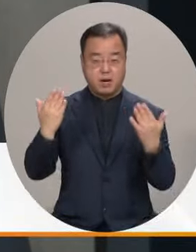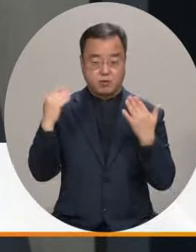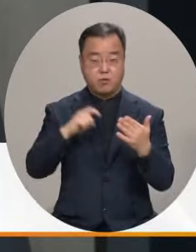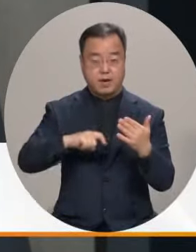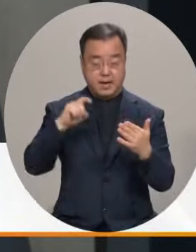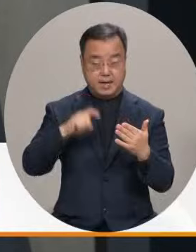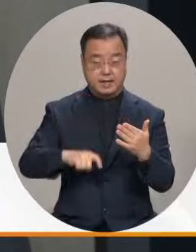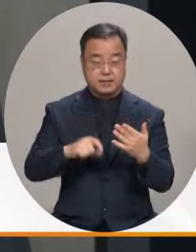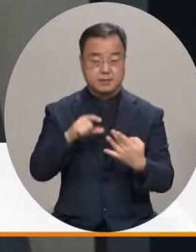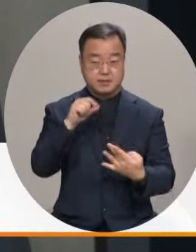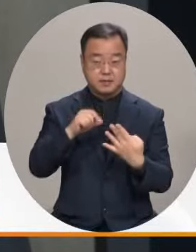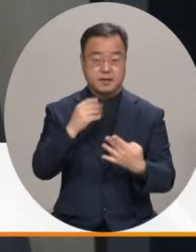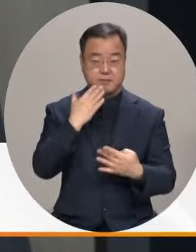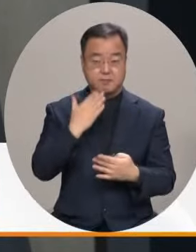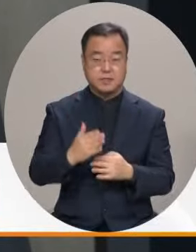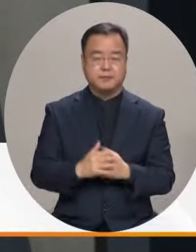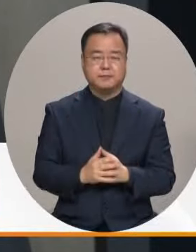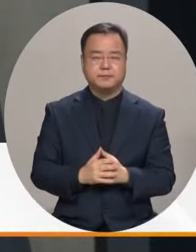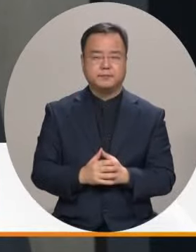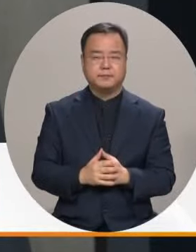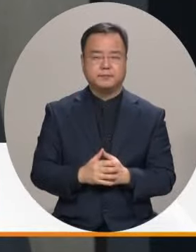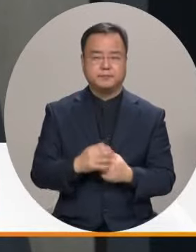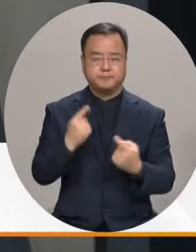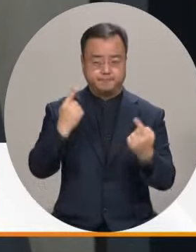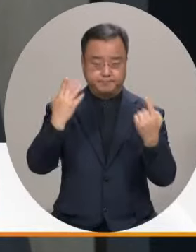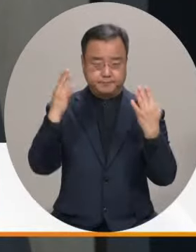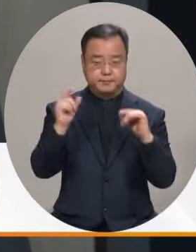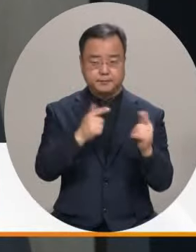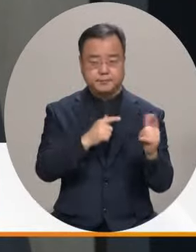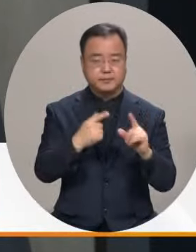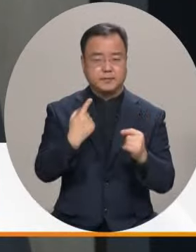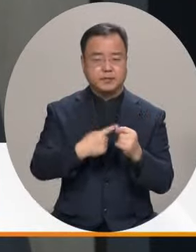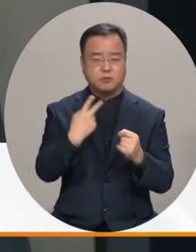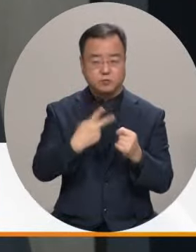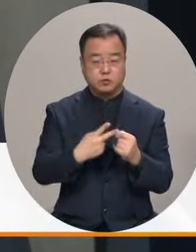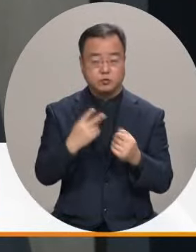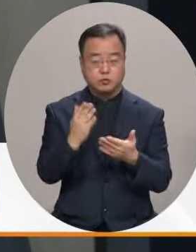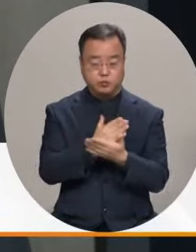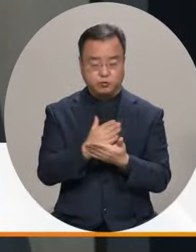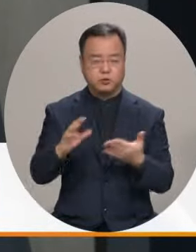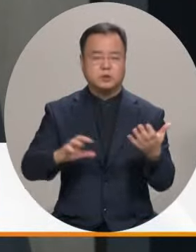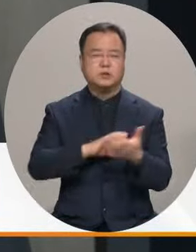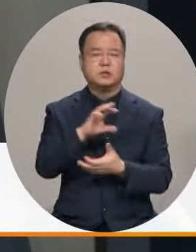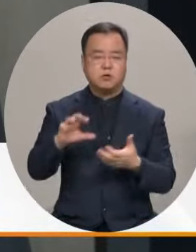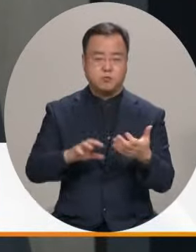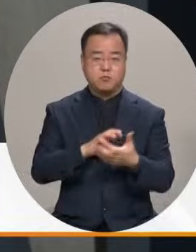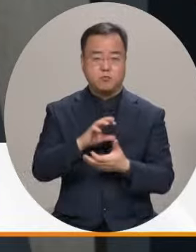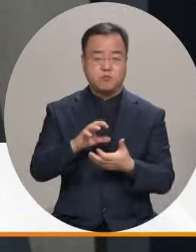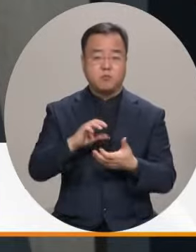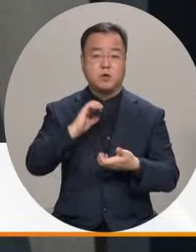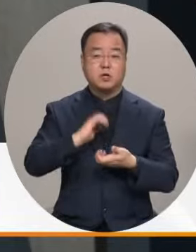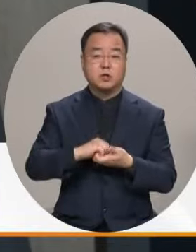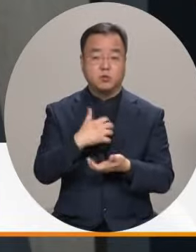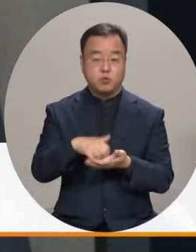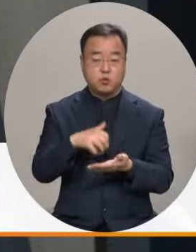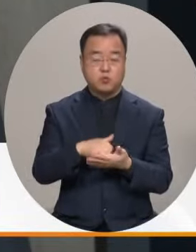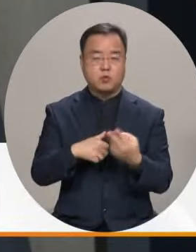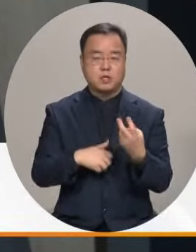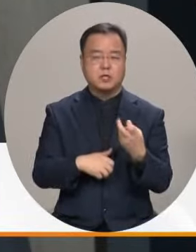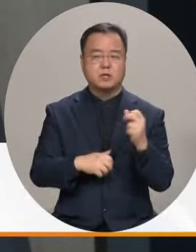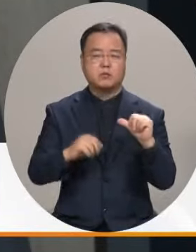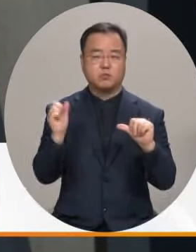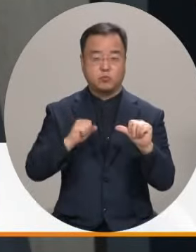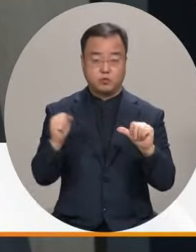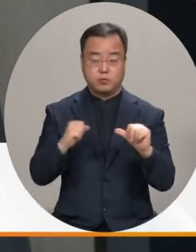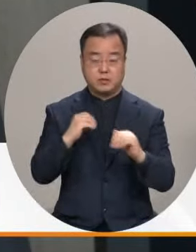작은 자율성을 주는 방식이죠 대학때는 이렇게 큰 유형과 작은 유형 두 가지를 섞어서 정원에 25% 아지 단계적으로